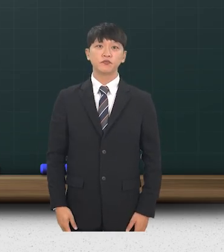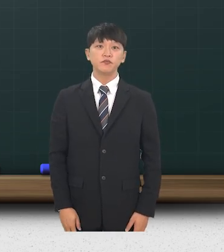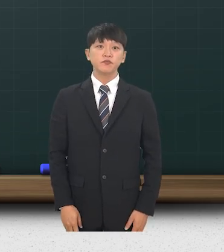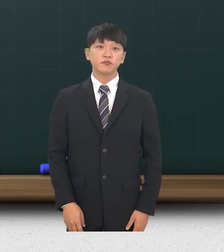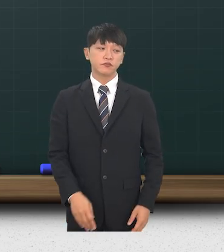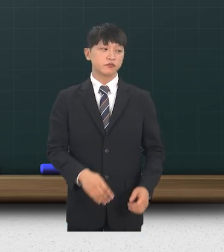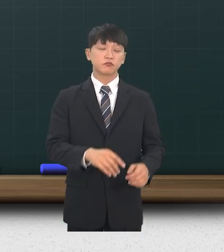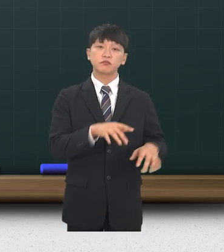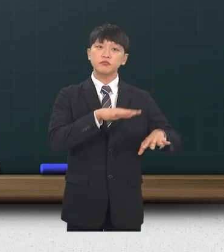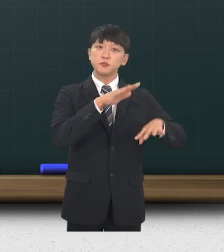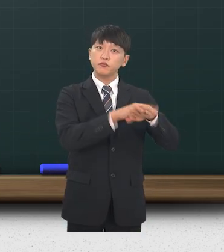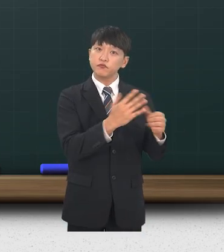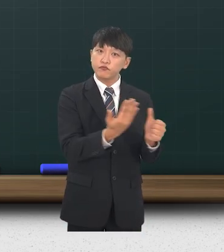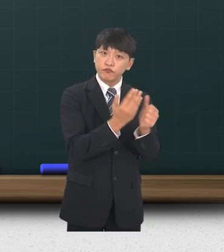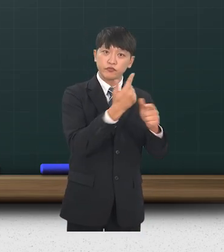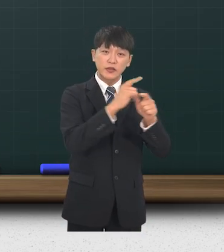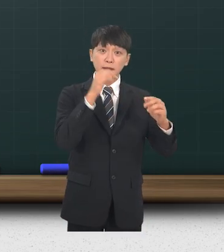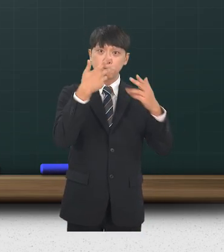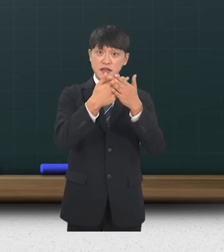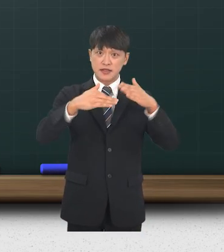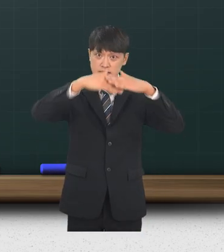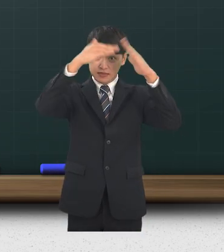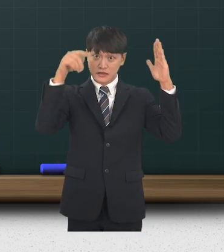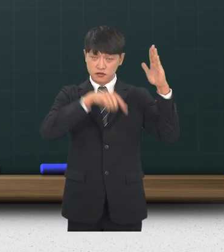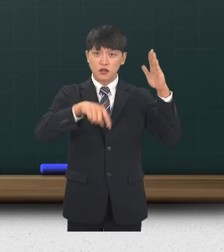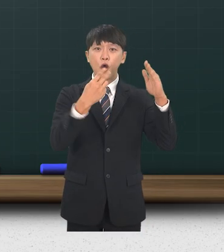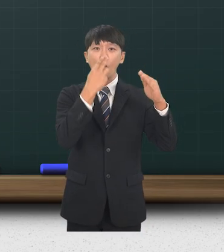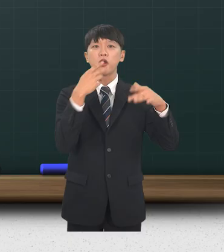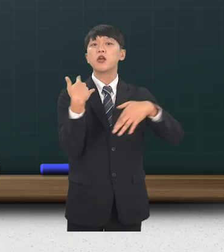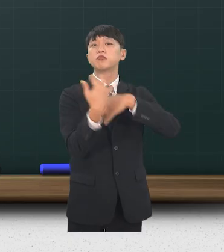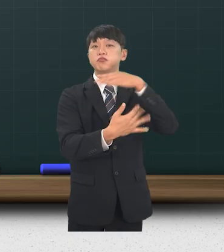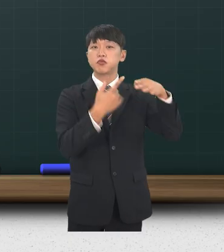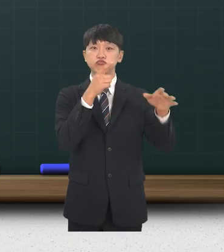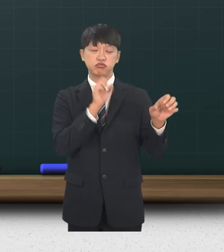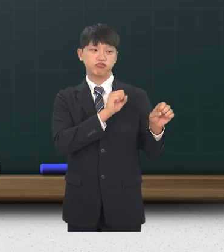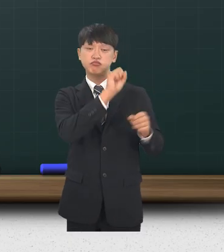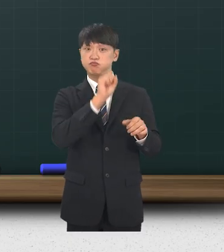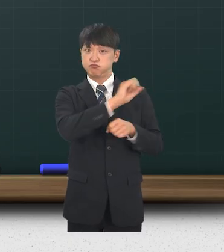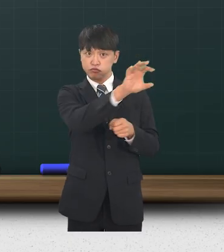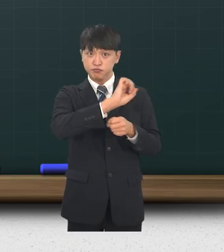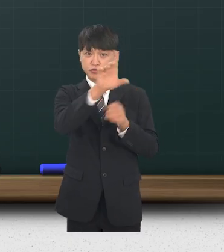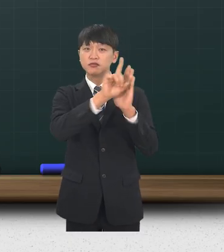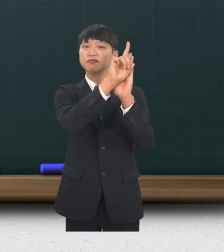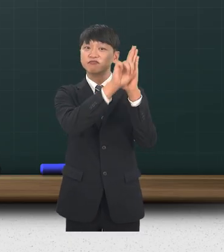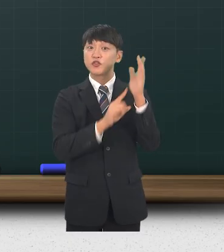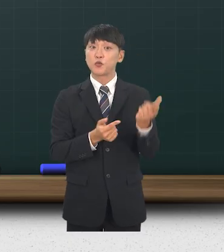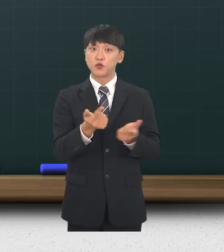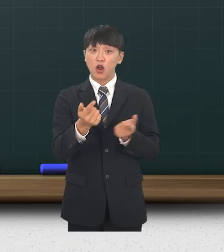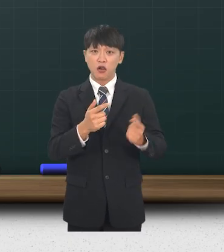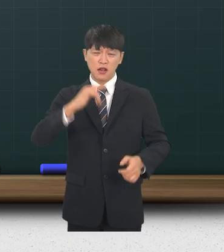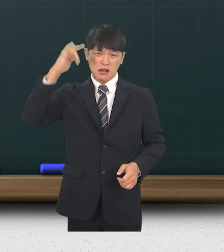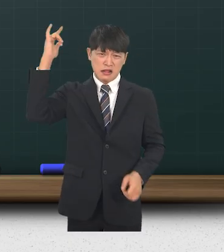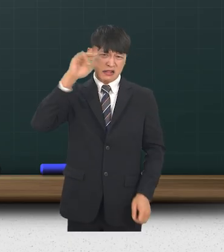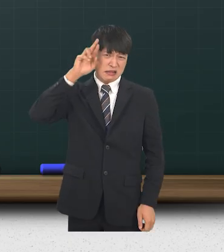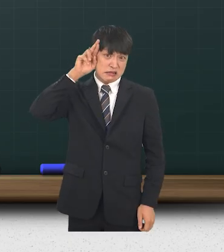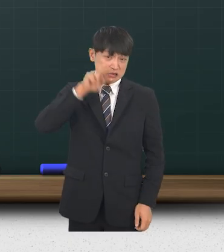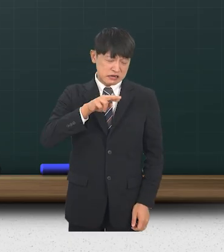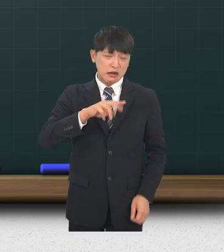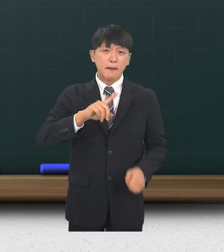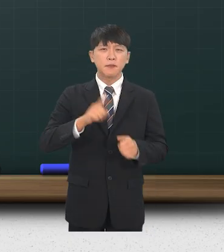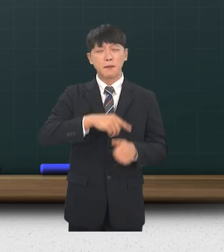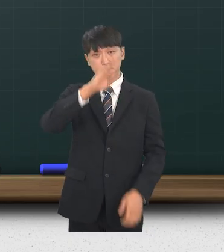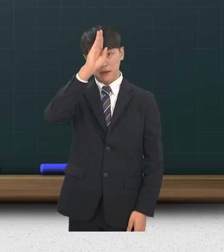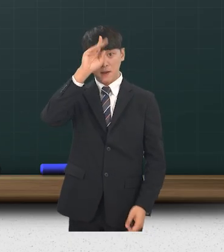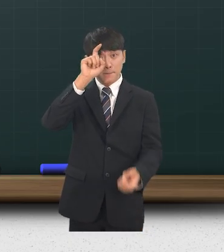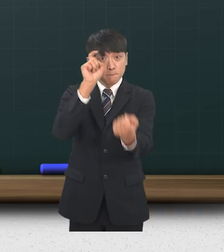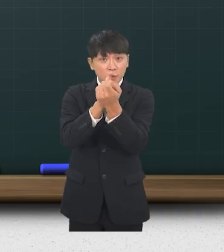축사, 비닐하우스 등은 환기하거나 물을 뿌려 온도를 낮춥니다. 만약 무더위로 인한 온열 질환에